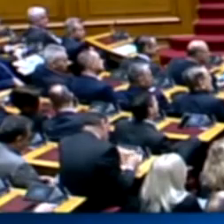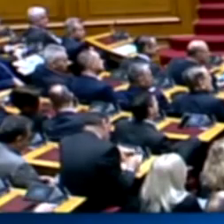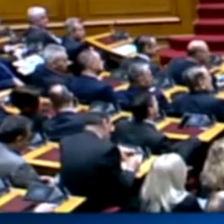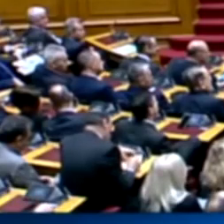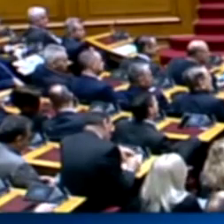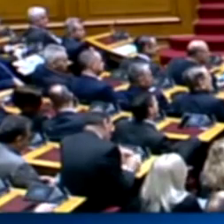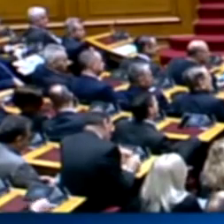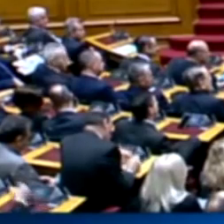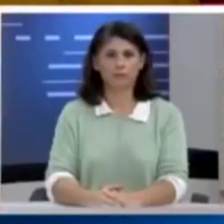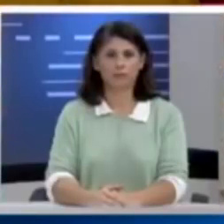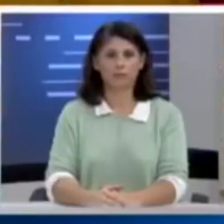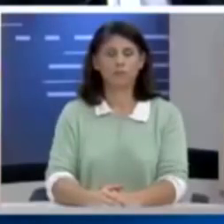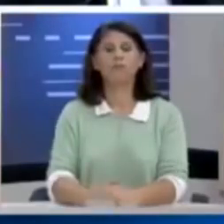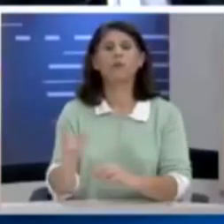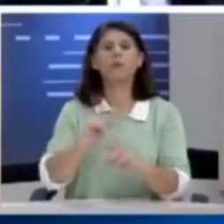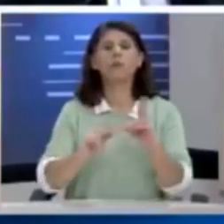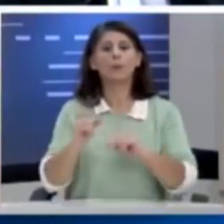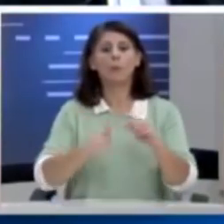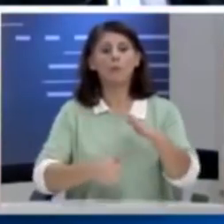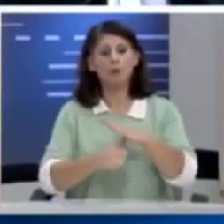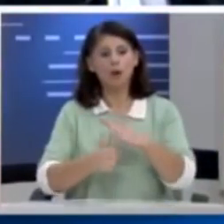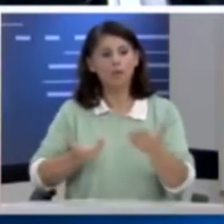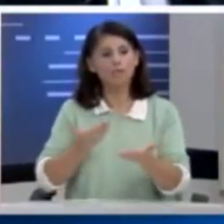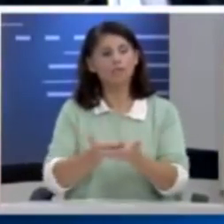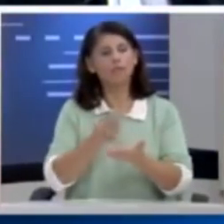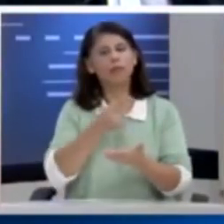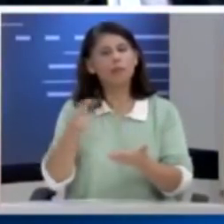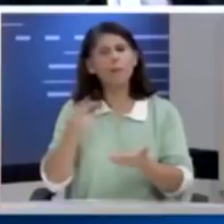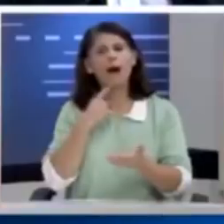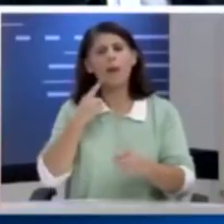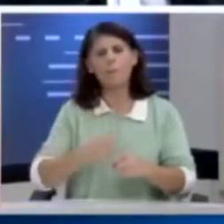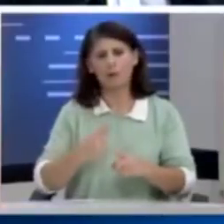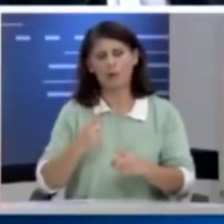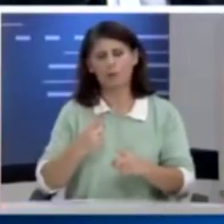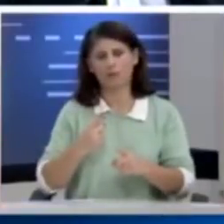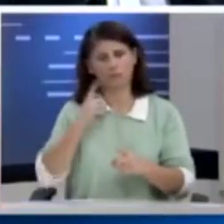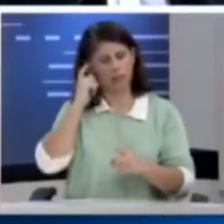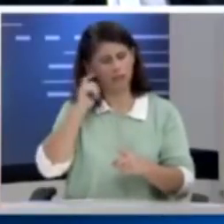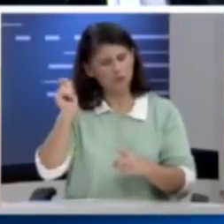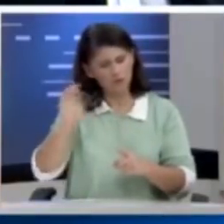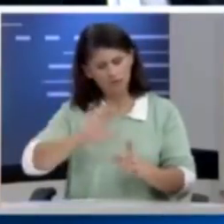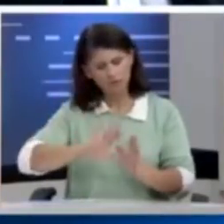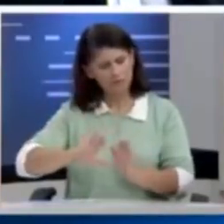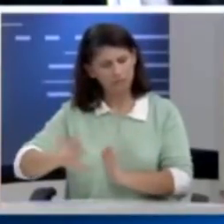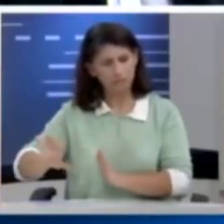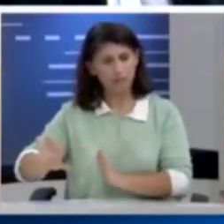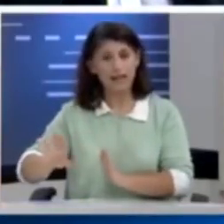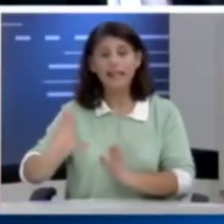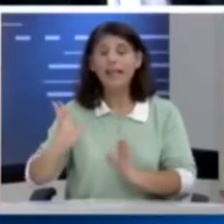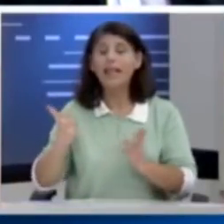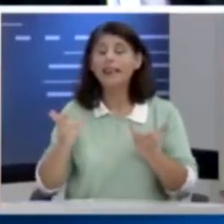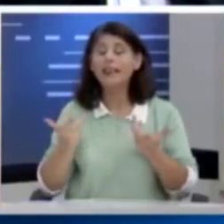Και στη διάσκεψη των Προέδρων θέσαμε το θέμα το οποίο είναι απλό, πέρα από τα πολιτικά σκεφτικά που μπορούν να έχουν τα άλλα κόμματα.